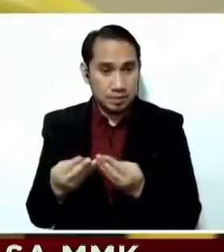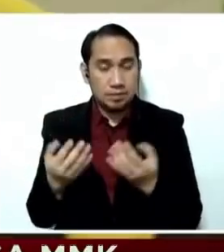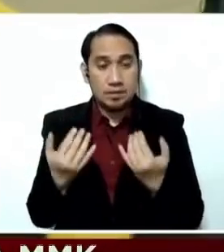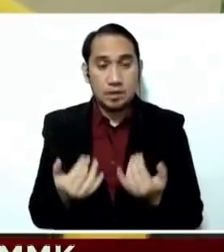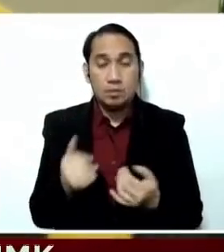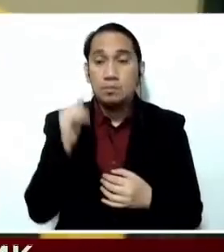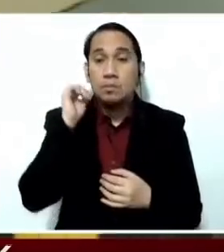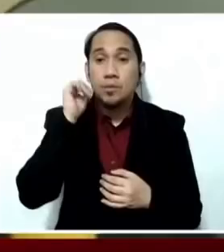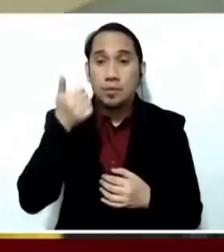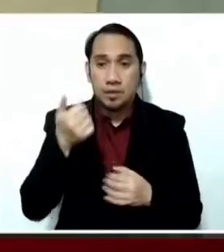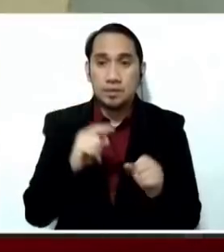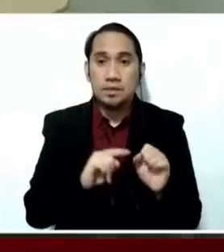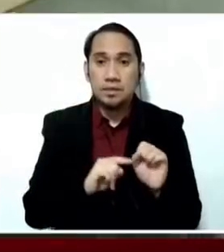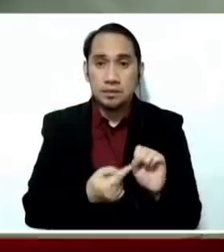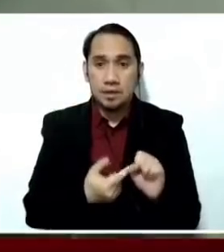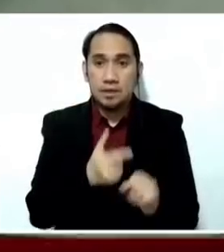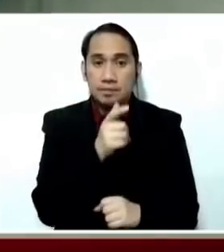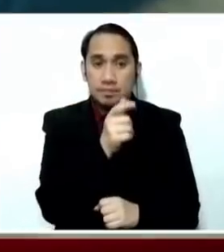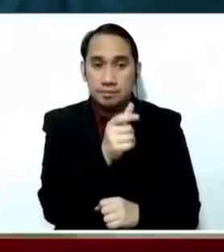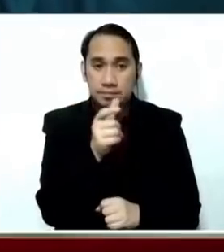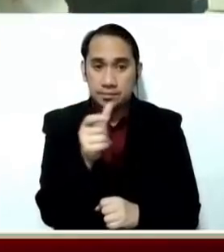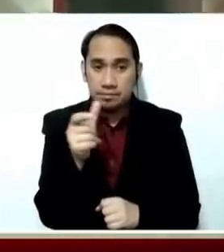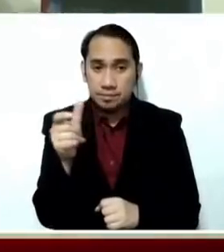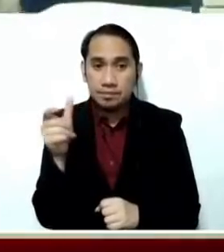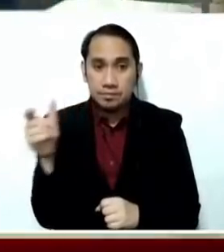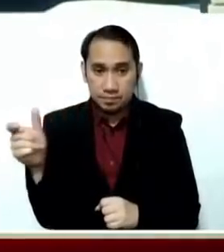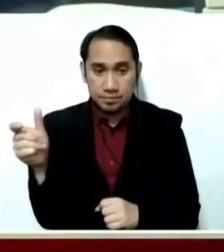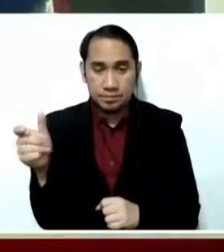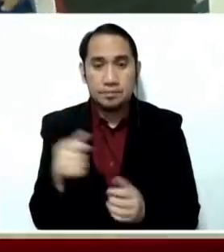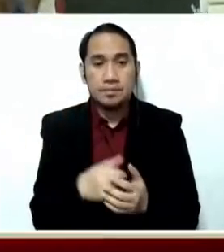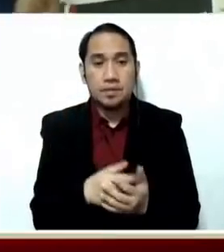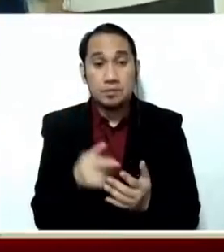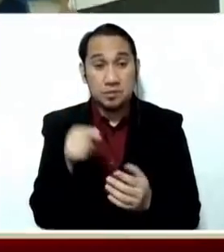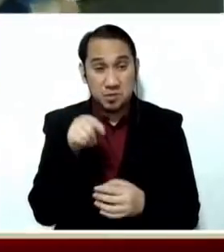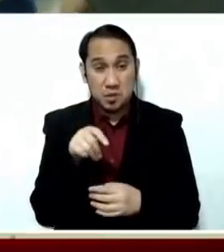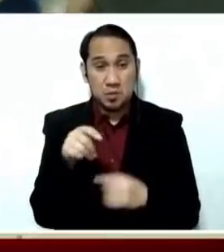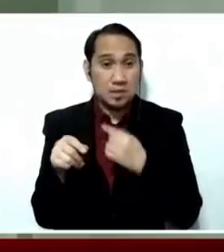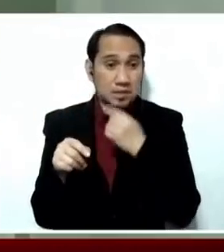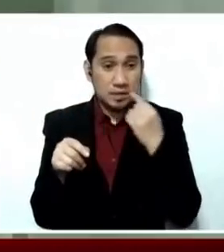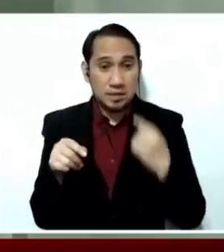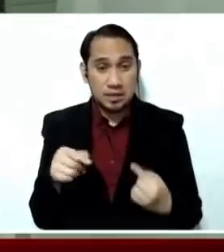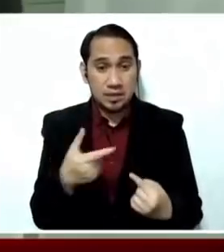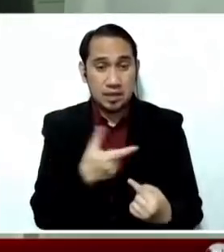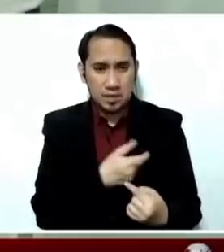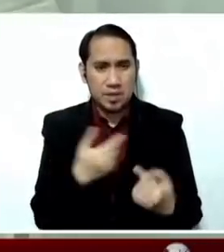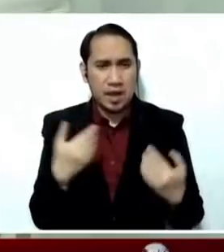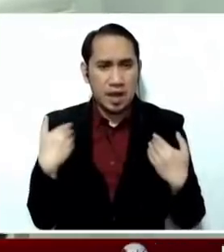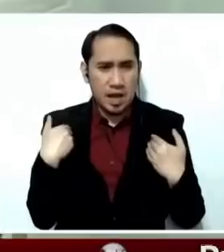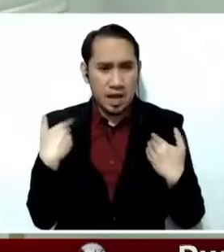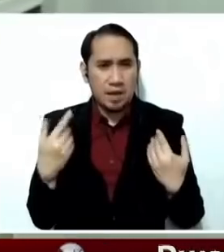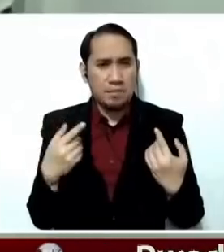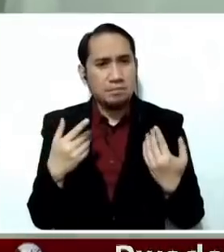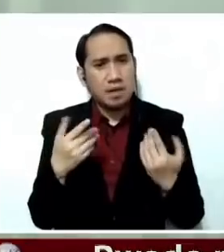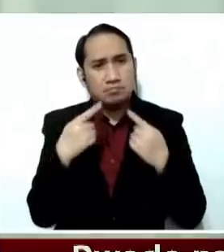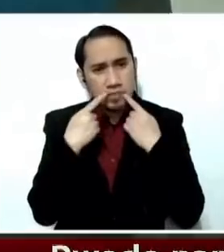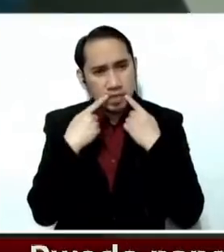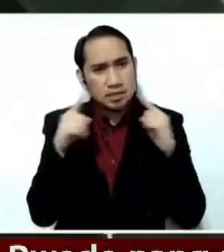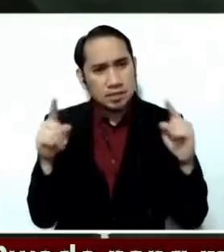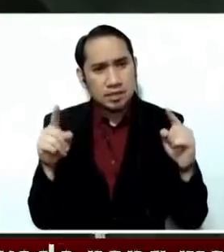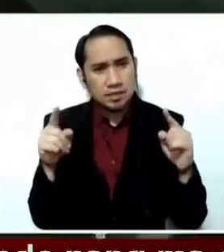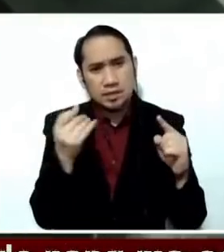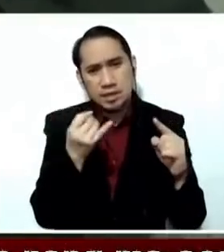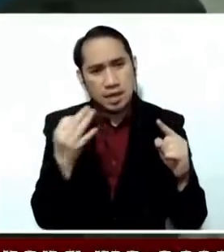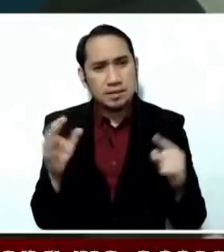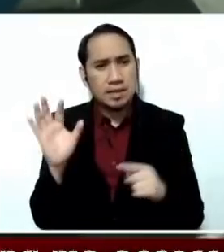din, sisimulan ng iturok ang mga bakuna ng Sputnik V na sinasabing may overall efficacy rate na 91.6%.